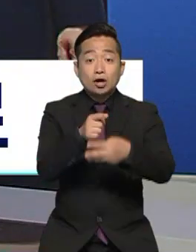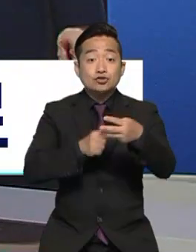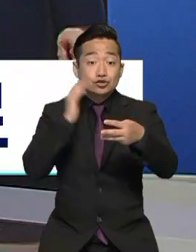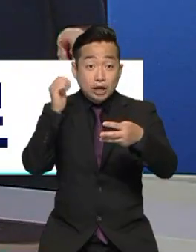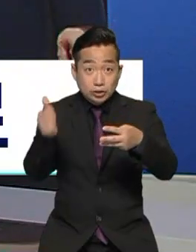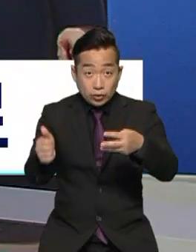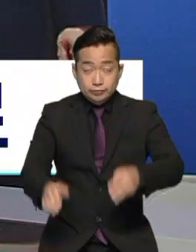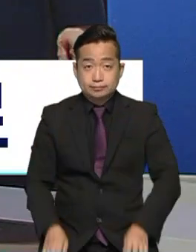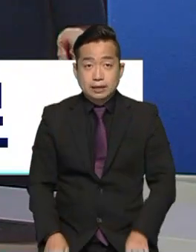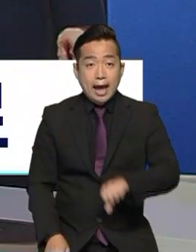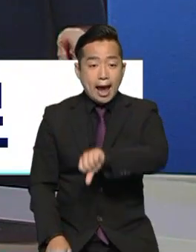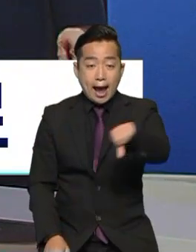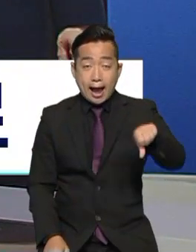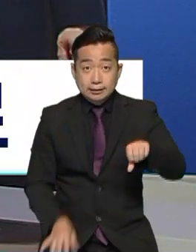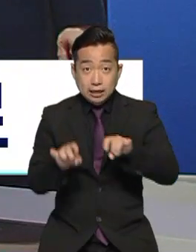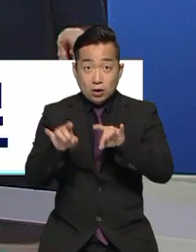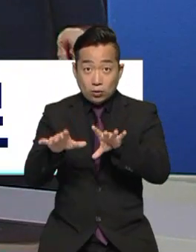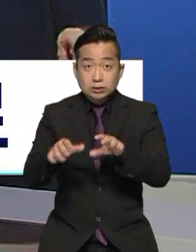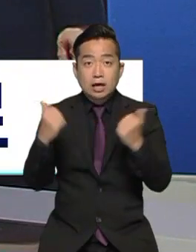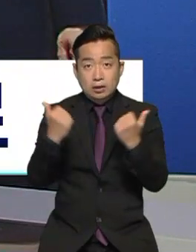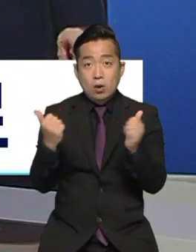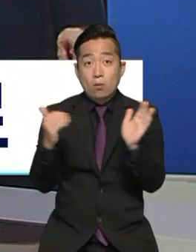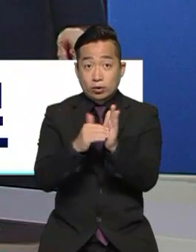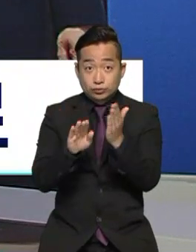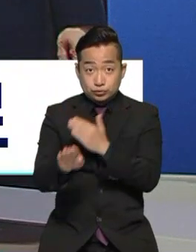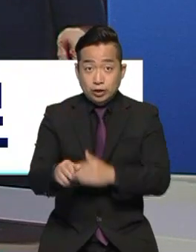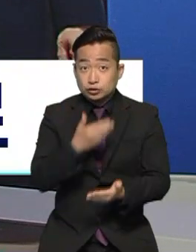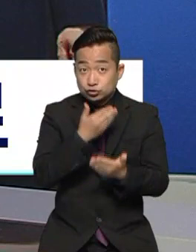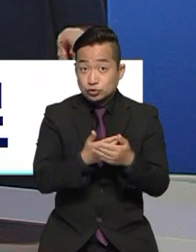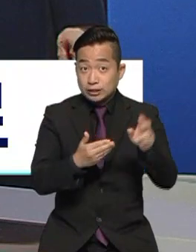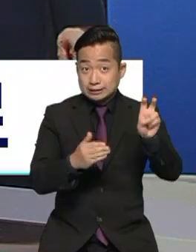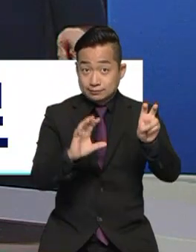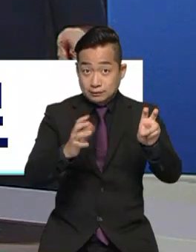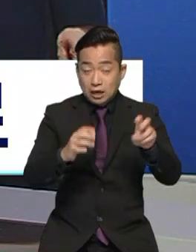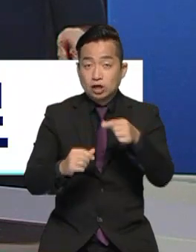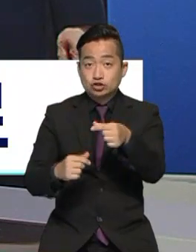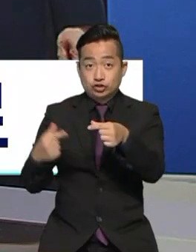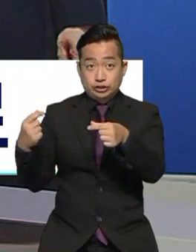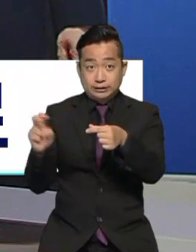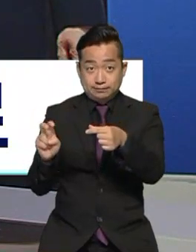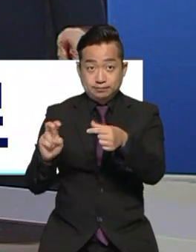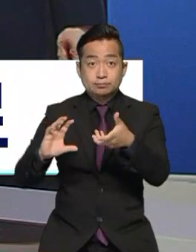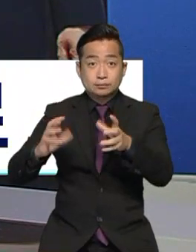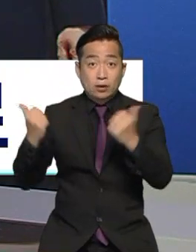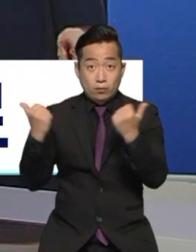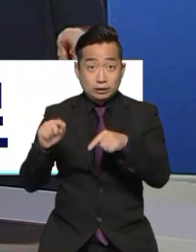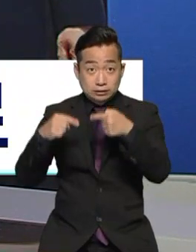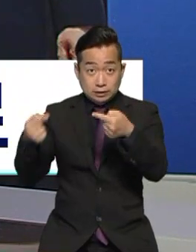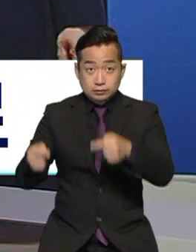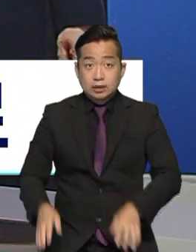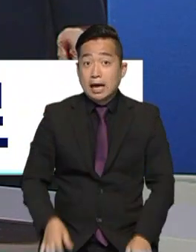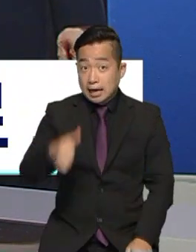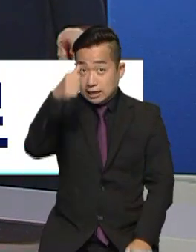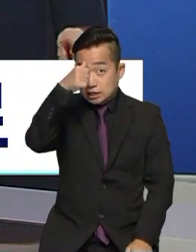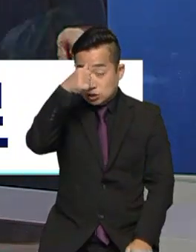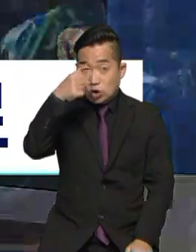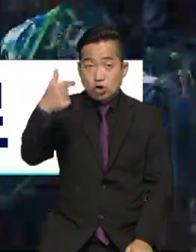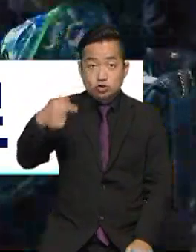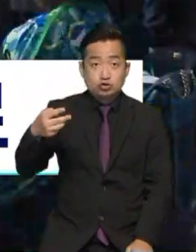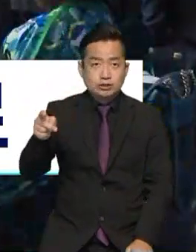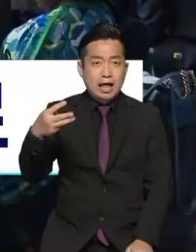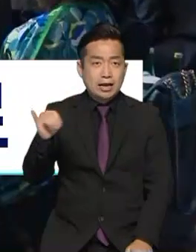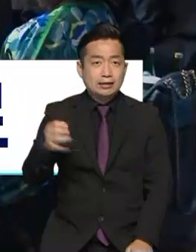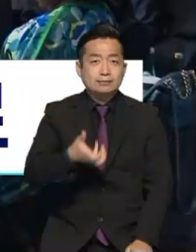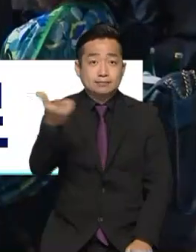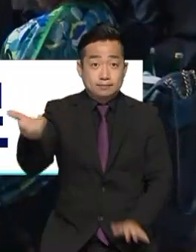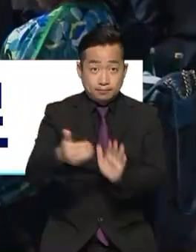윤석열 대통령이 아세안 정상회의 일정을 마치고 주요 20개국 g20 정상회의 참석을 위해 인도 뉴델리로 이동했습니다